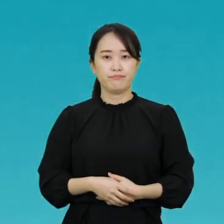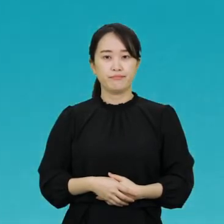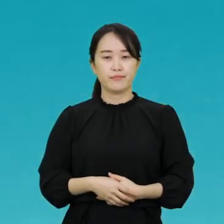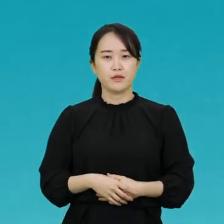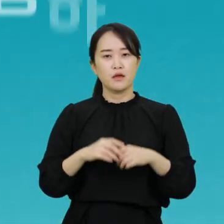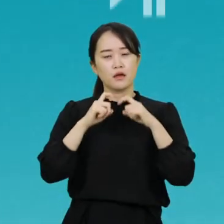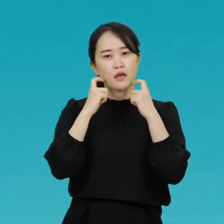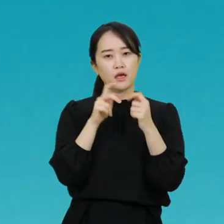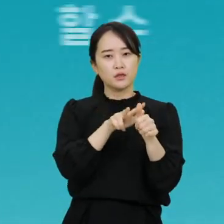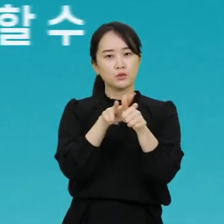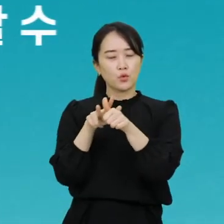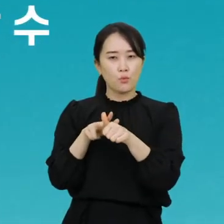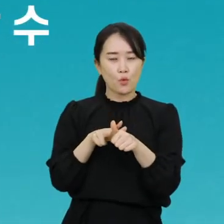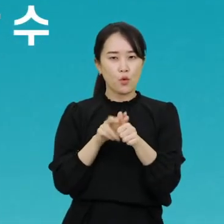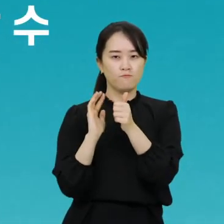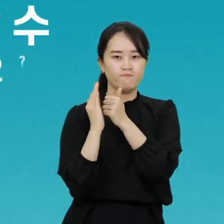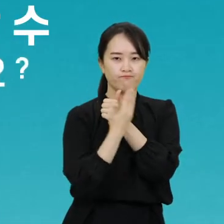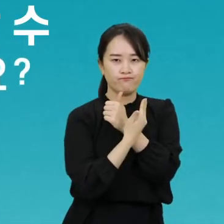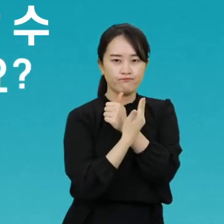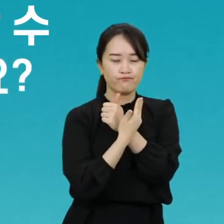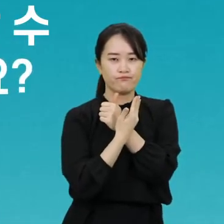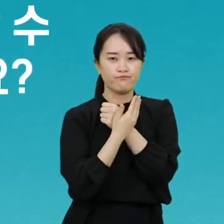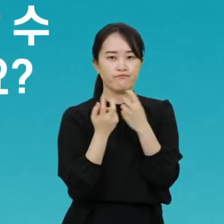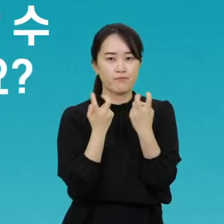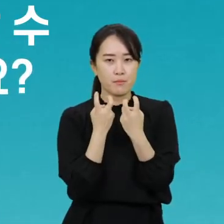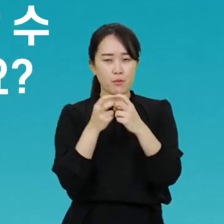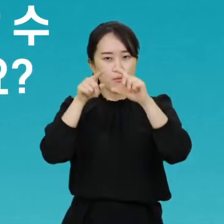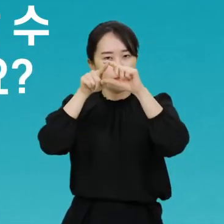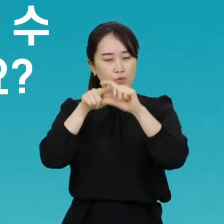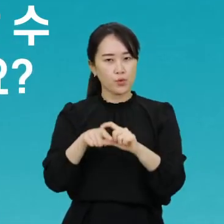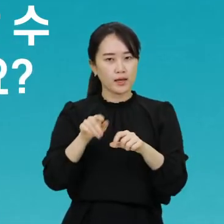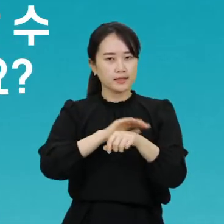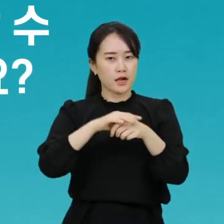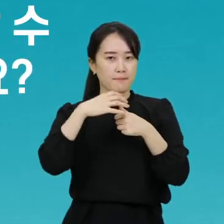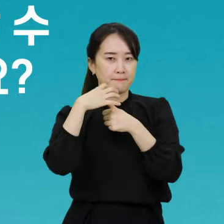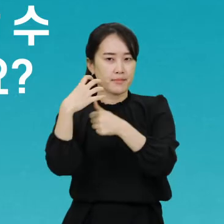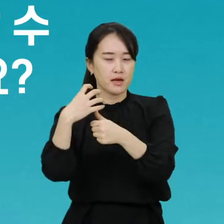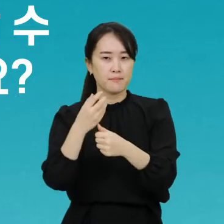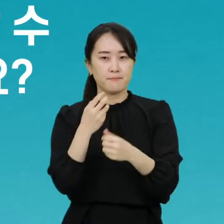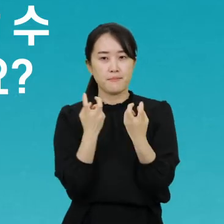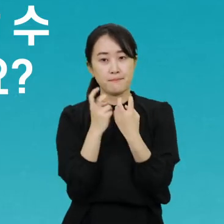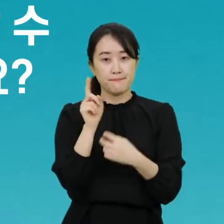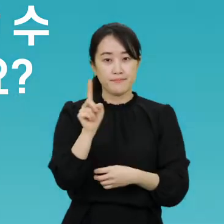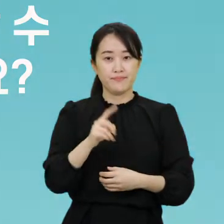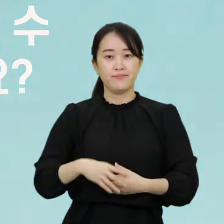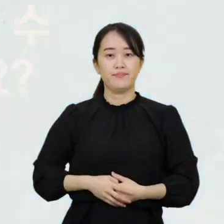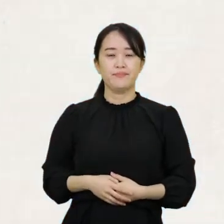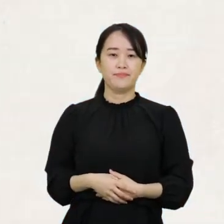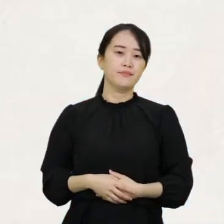어떻게 하면 개인정보를 침해하지 않으면서 통계를 유용하게 활용할 수 있을까요?